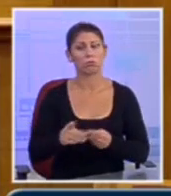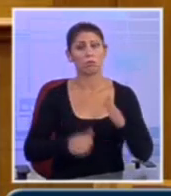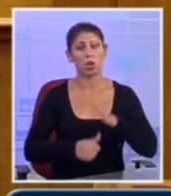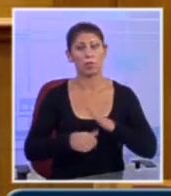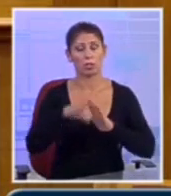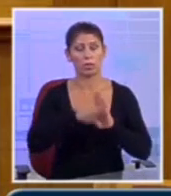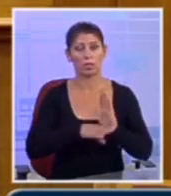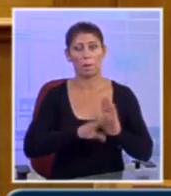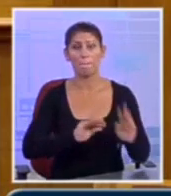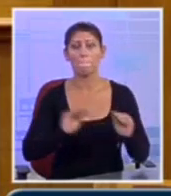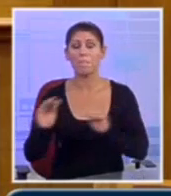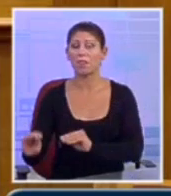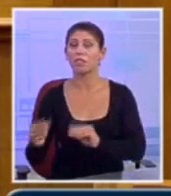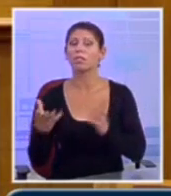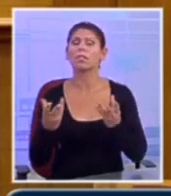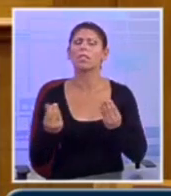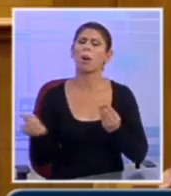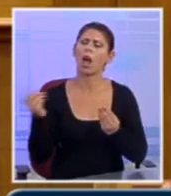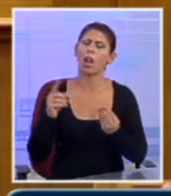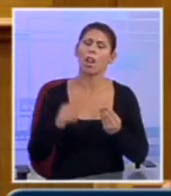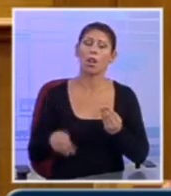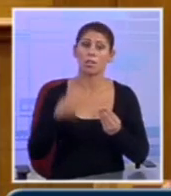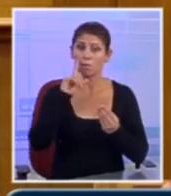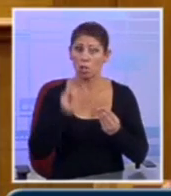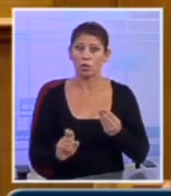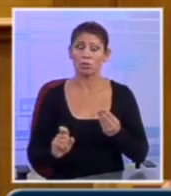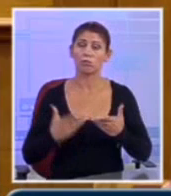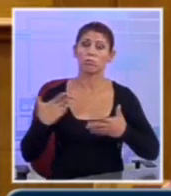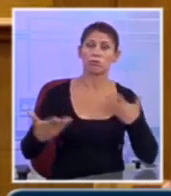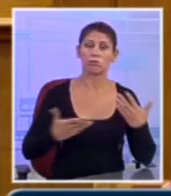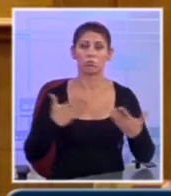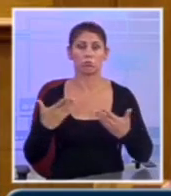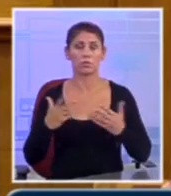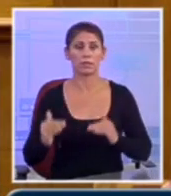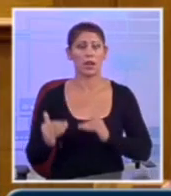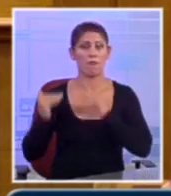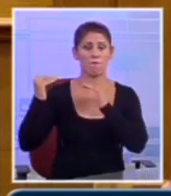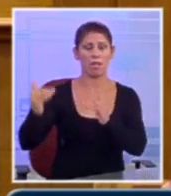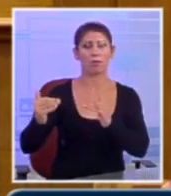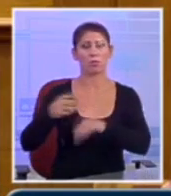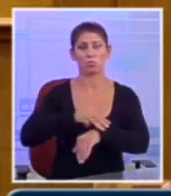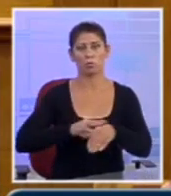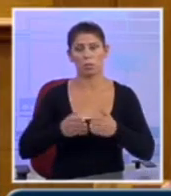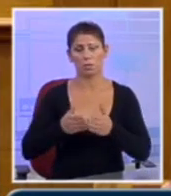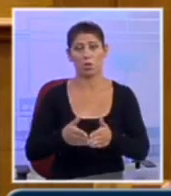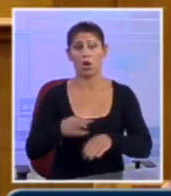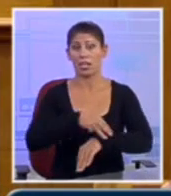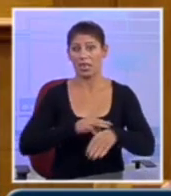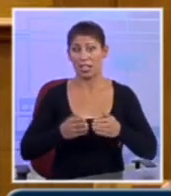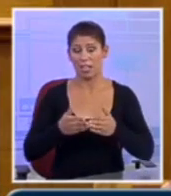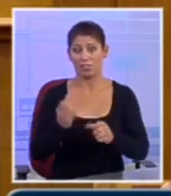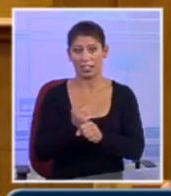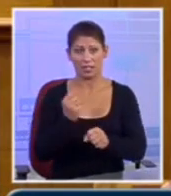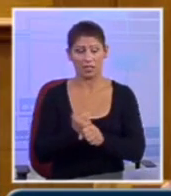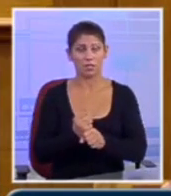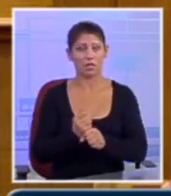για τις μεταθέσεις και πολλά άλλα είναι υποχρέωσή μας για τον εξυγχρονισμό και την αναβάθμιση του σώματος. Η ναυτική εργασία,